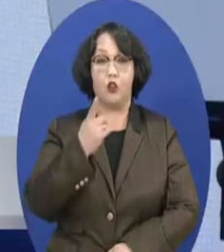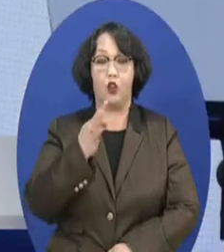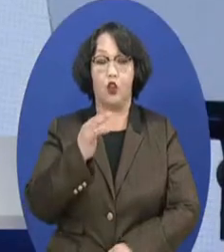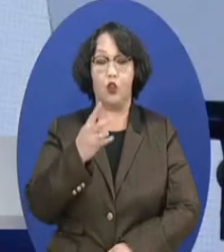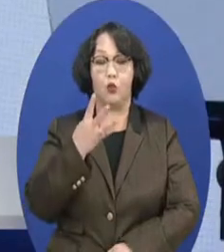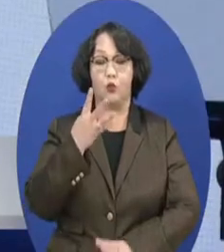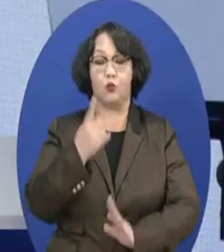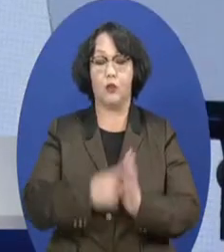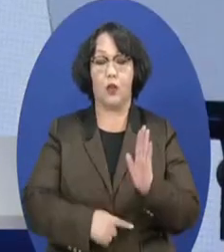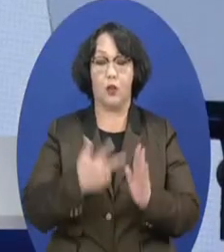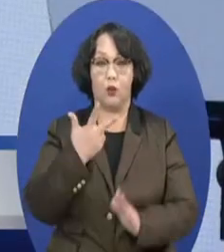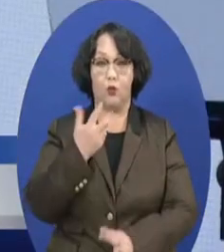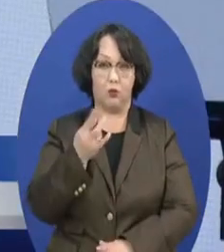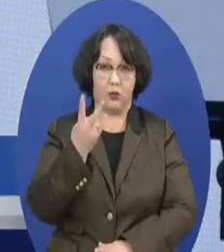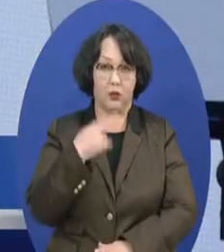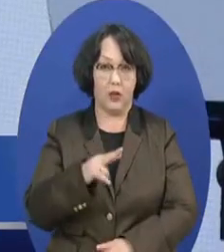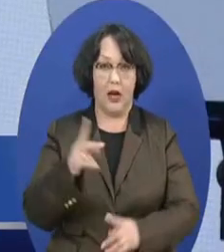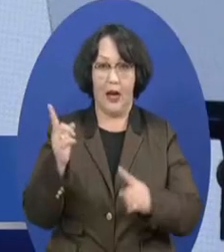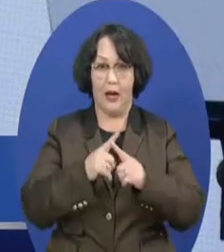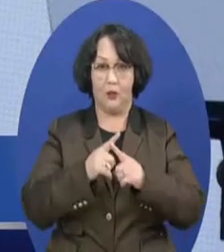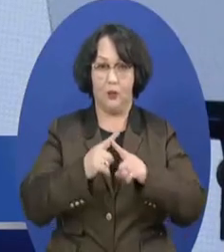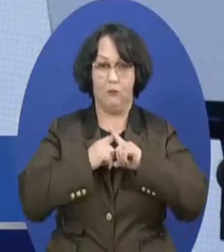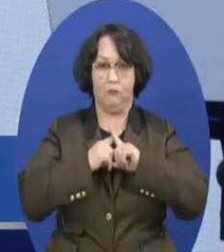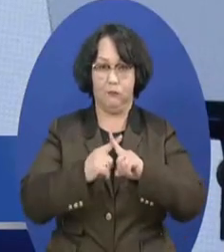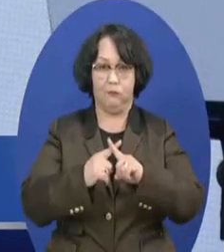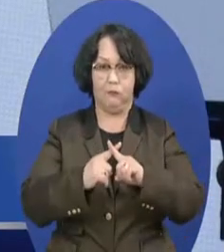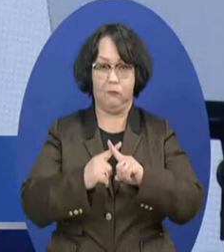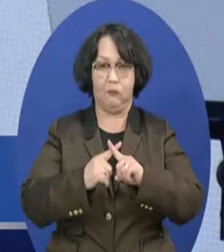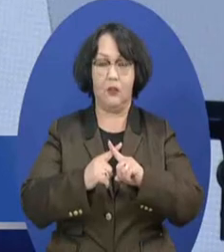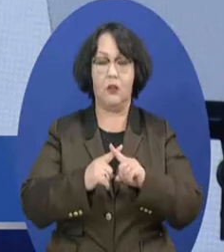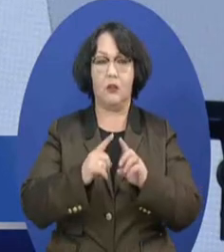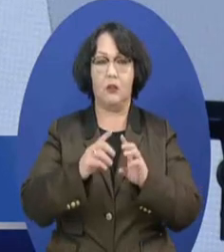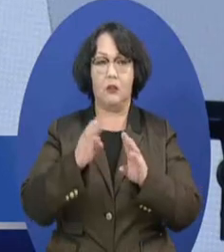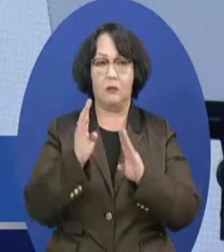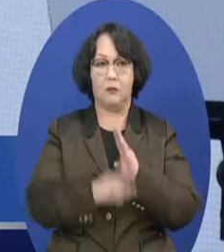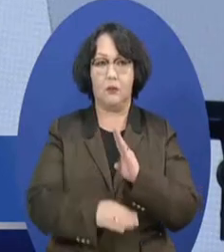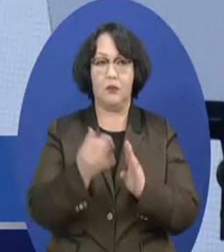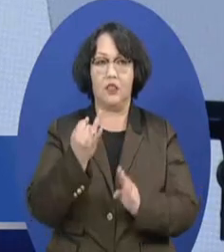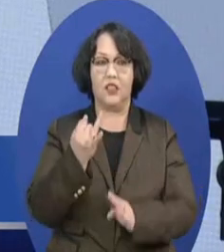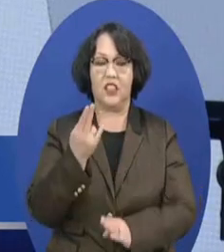Оны 4 сарын 30-ны байдлаар хатуу хөл хорионы индексээр Монгол улс дэлхийд хэргүүлж байгаа